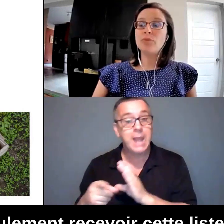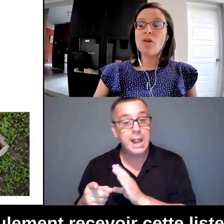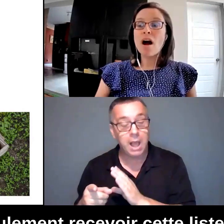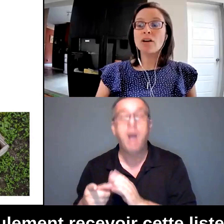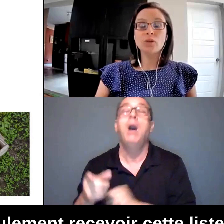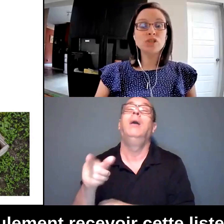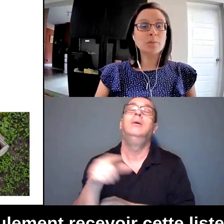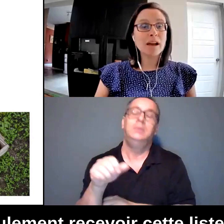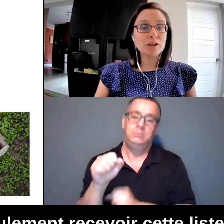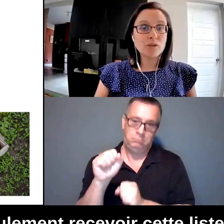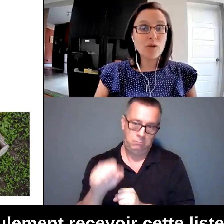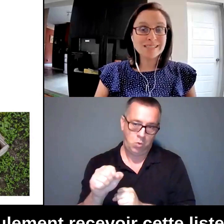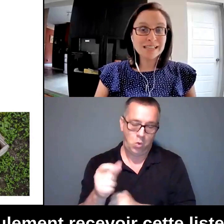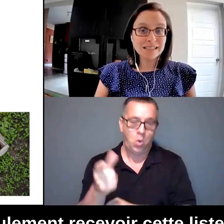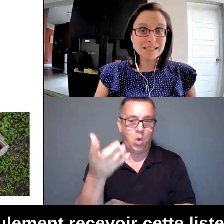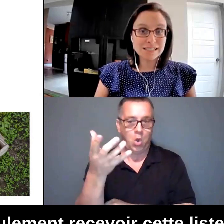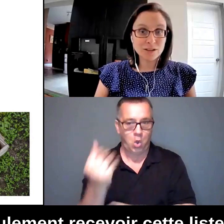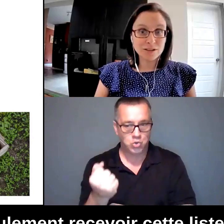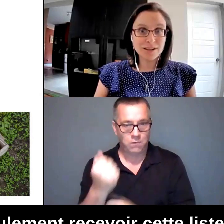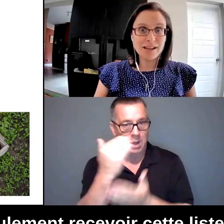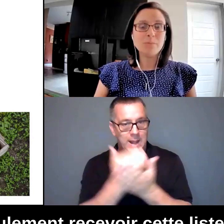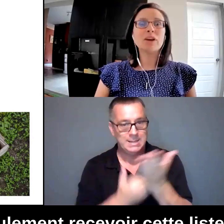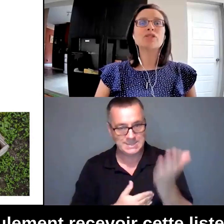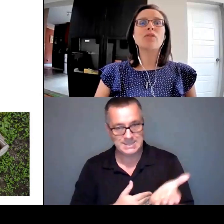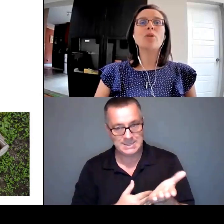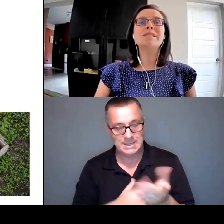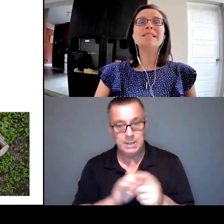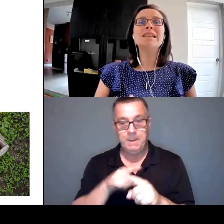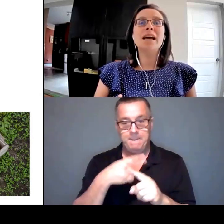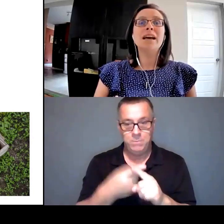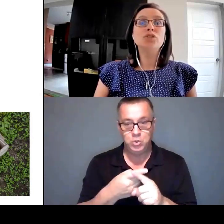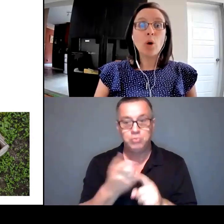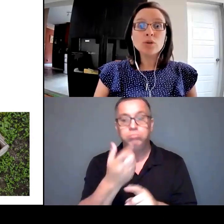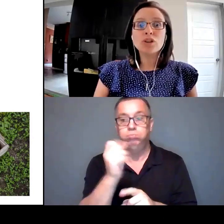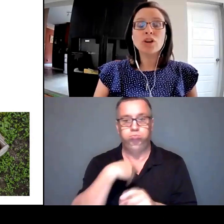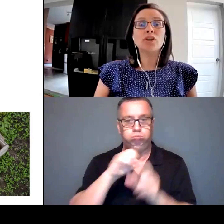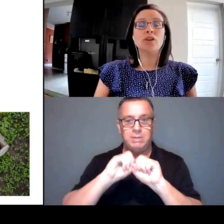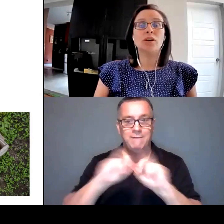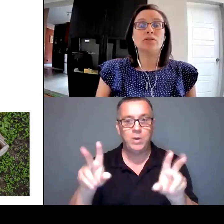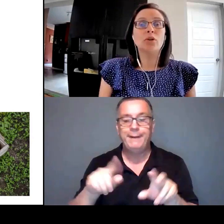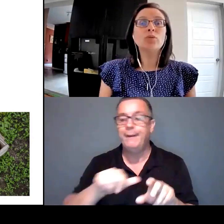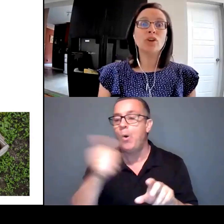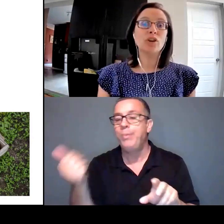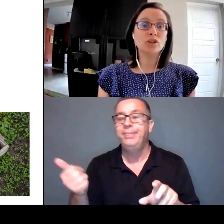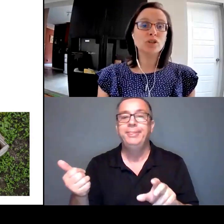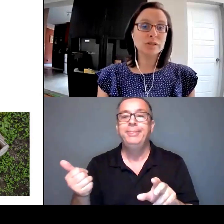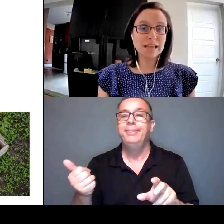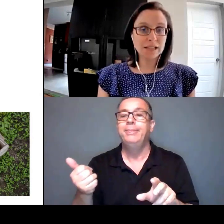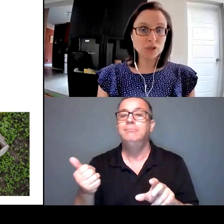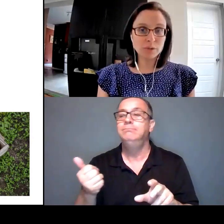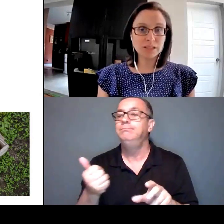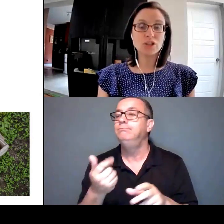allez pouvoir non seulement recevoir cette liste-là, mais recevoir aussi d'autres